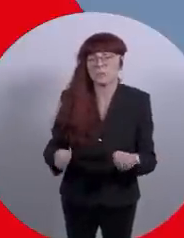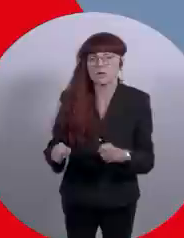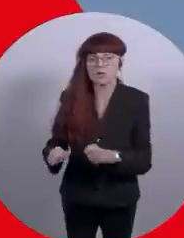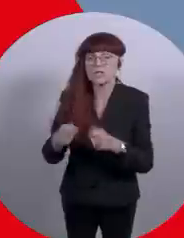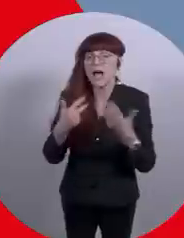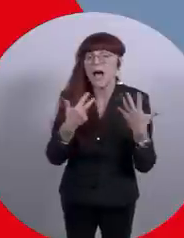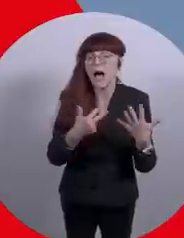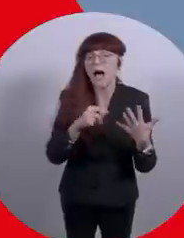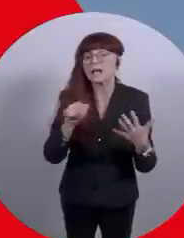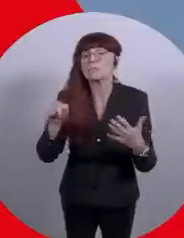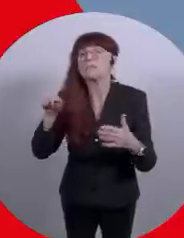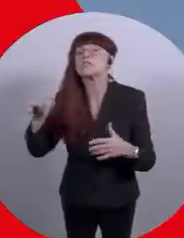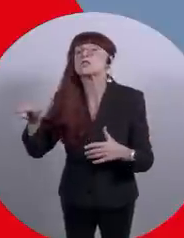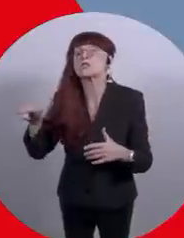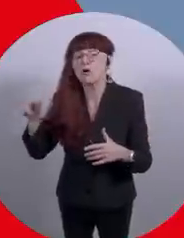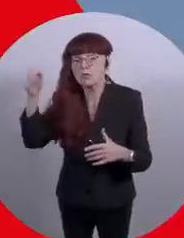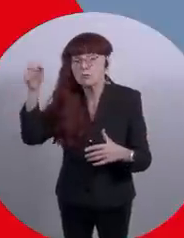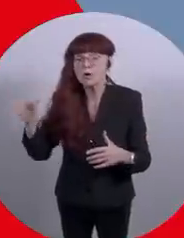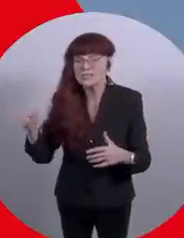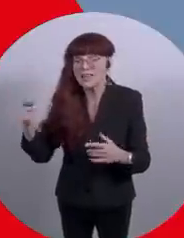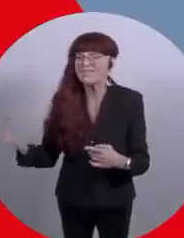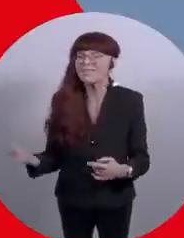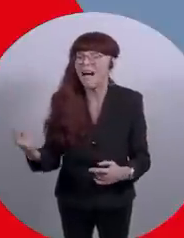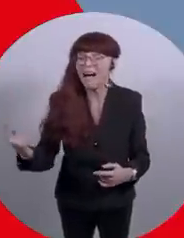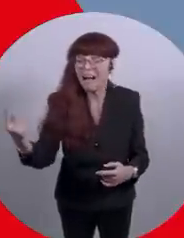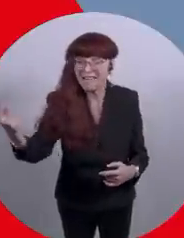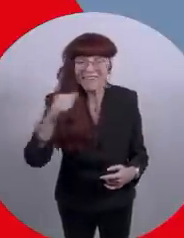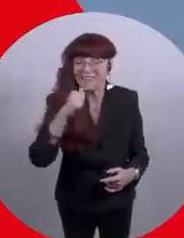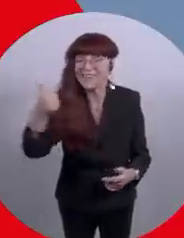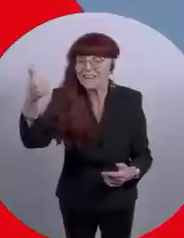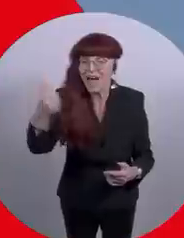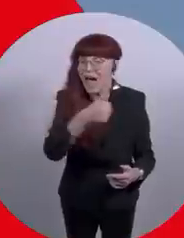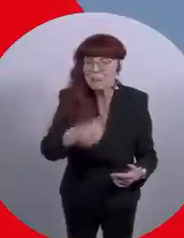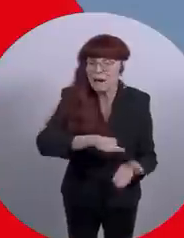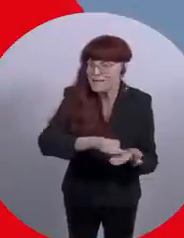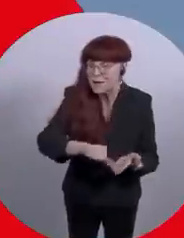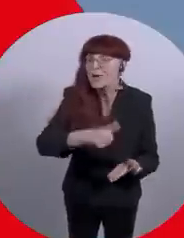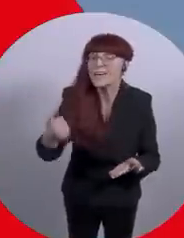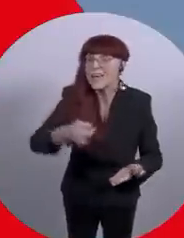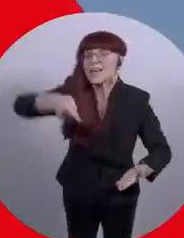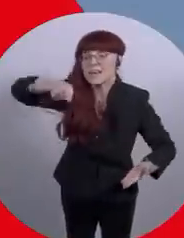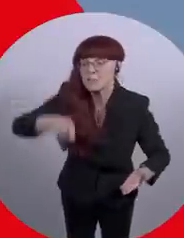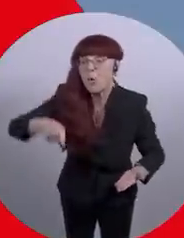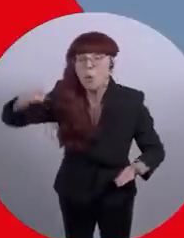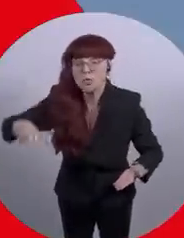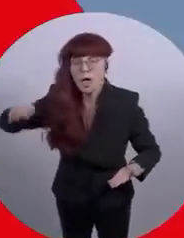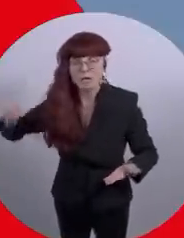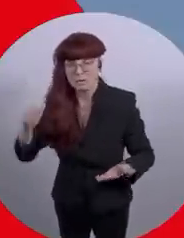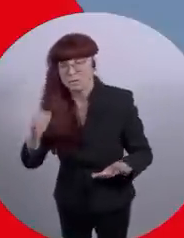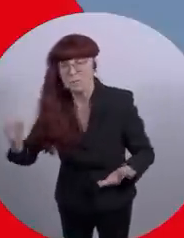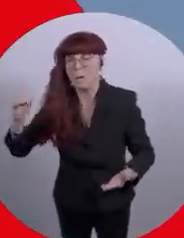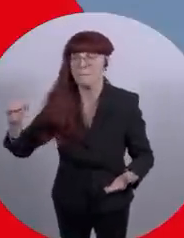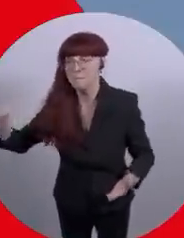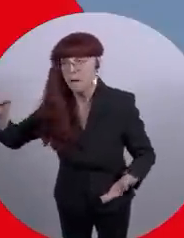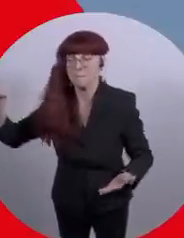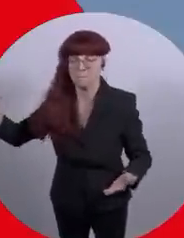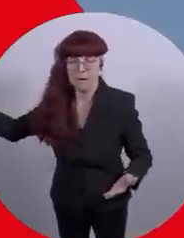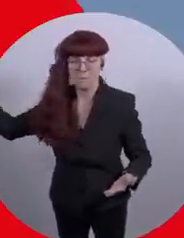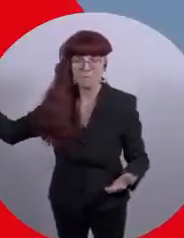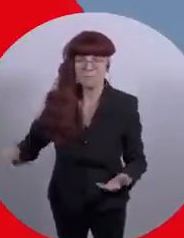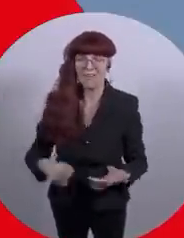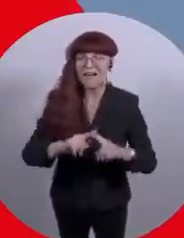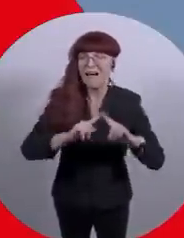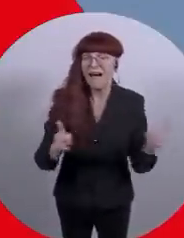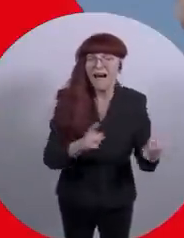Prozent nachhaltig keine Einmalzahlungen nachhaltige Lohn und geholfen das gibt sie keinen